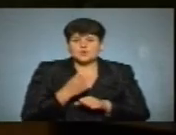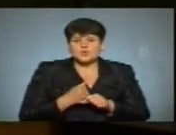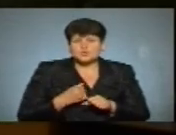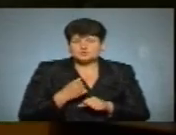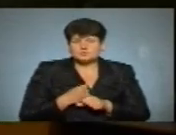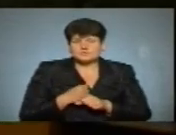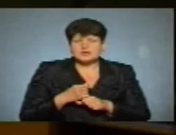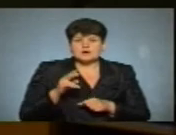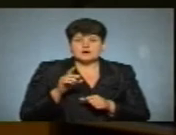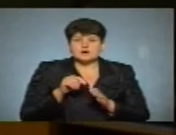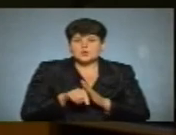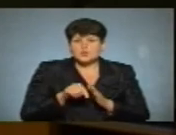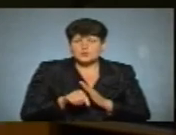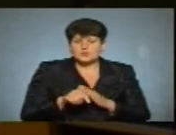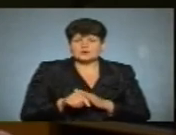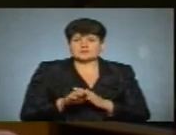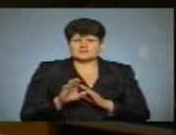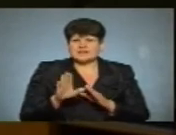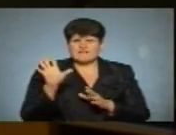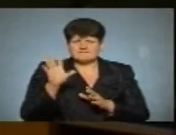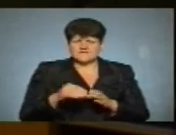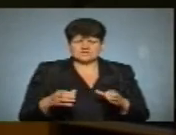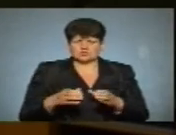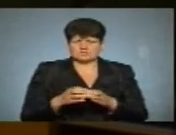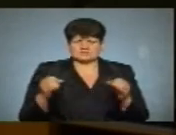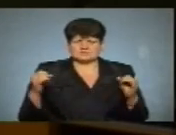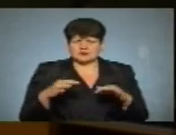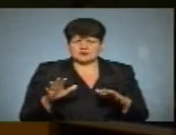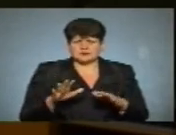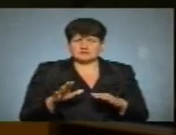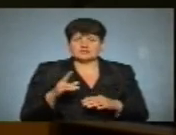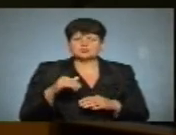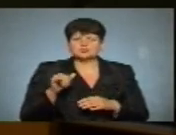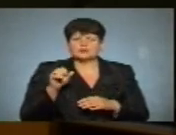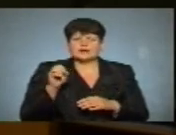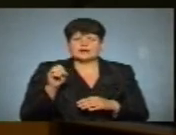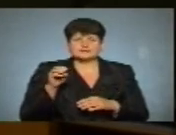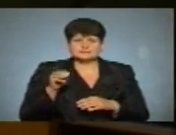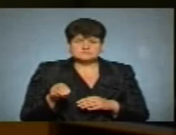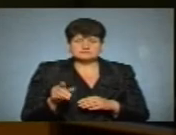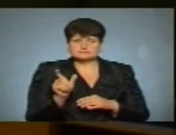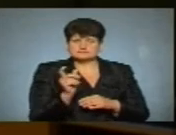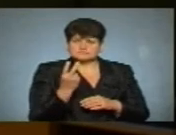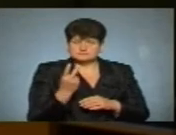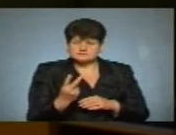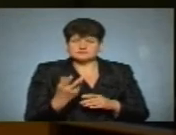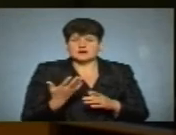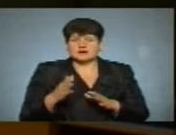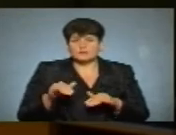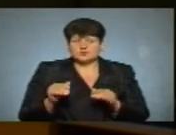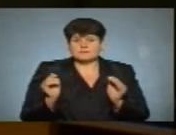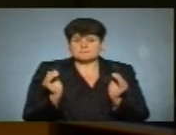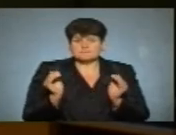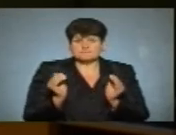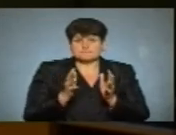розробляємо ролі, знаєте, не весь колектив збирається, а якраз дуетні, якраз маленьким колективом, а потім ми